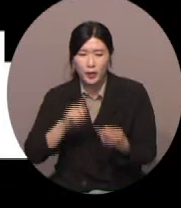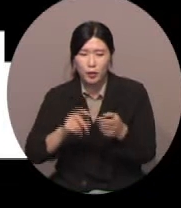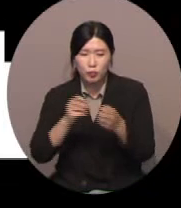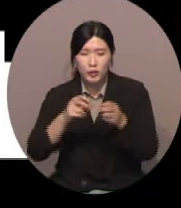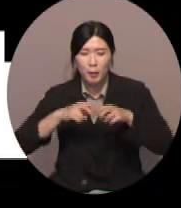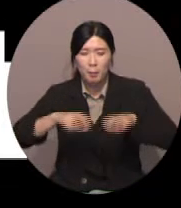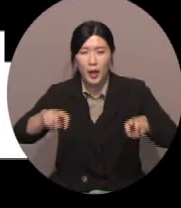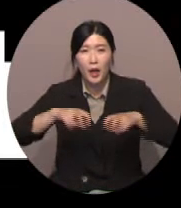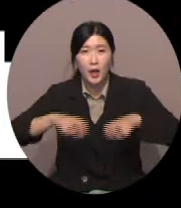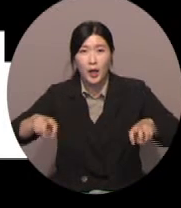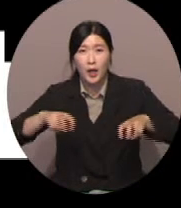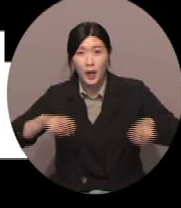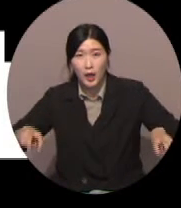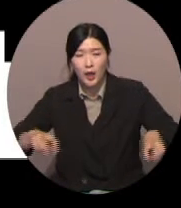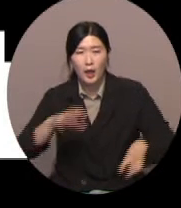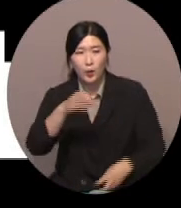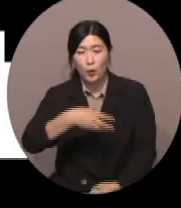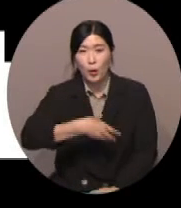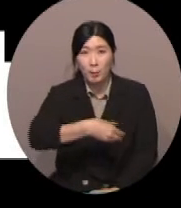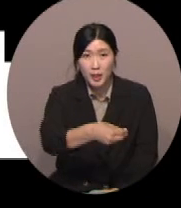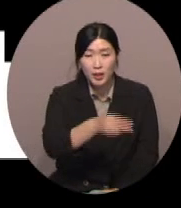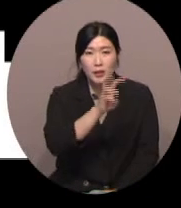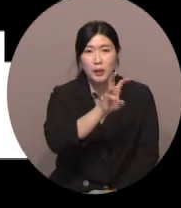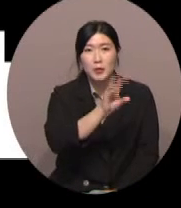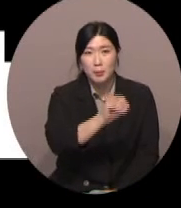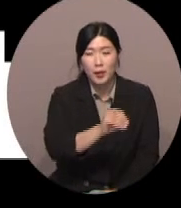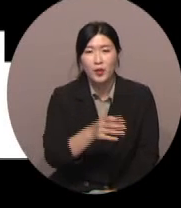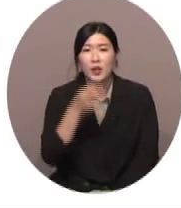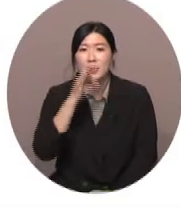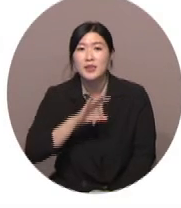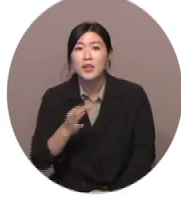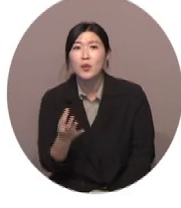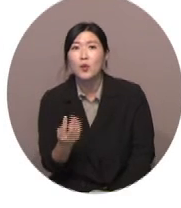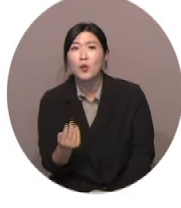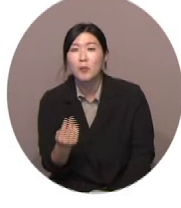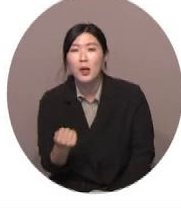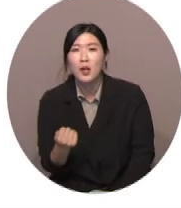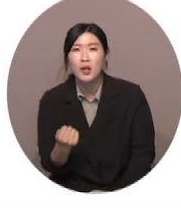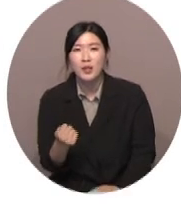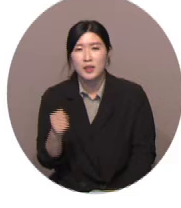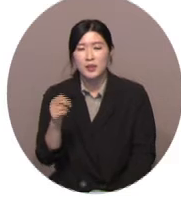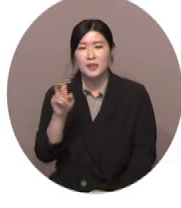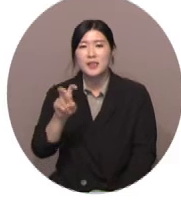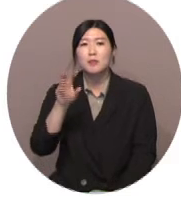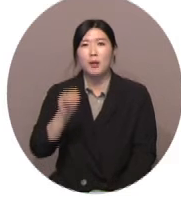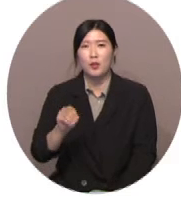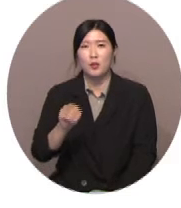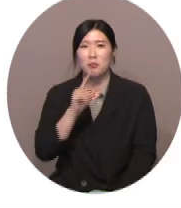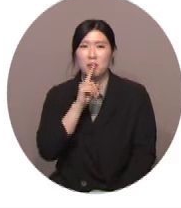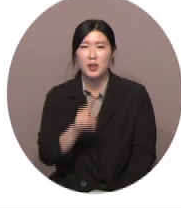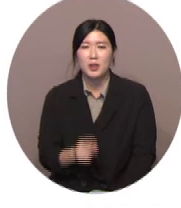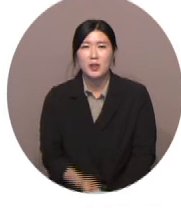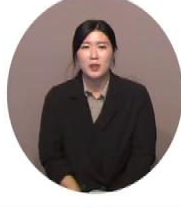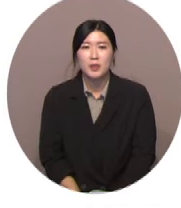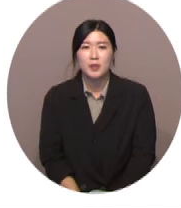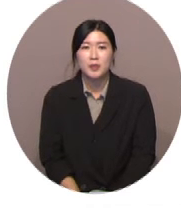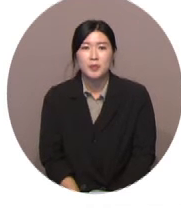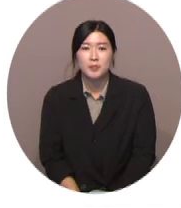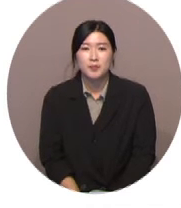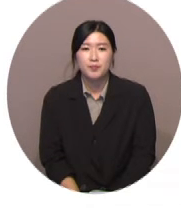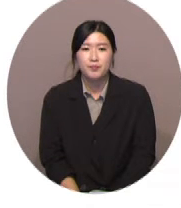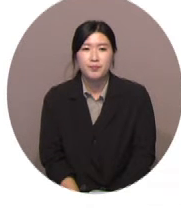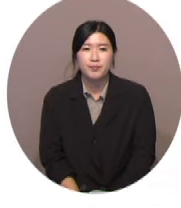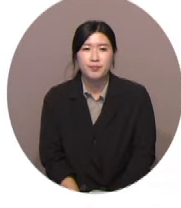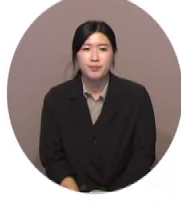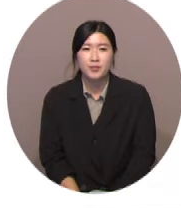보내 피해자를 물색한 뒤 30만원을 일주일간 빌려주고 이자를 20만원씩 받아내는 등의 수법으로